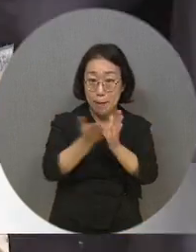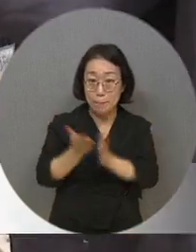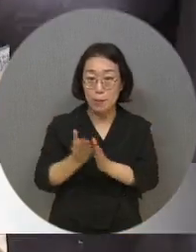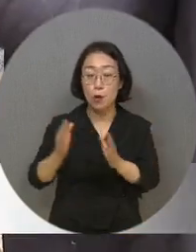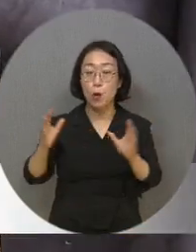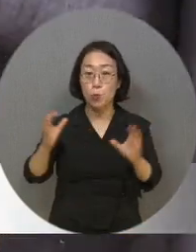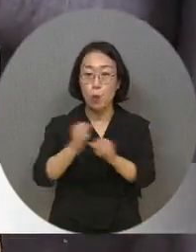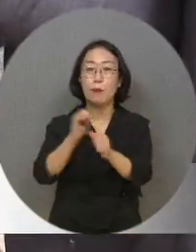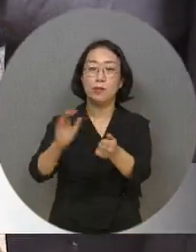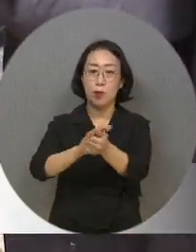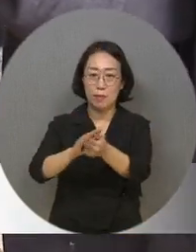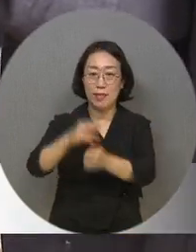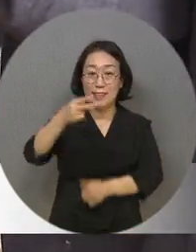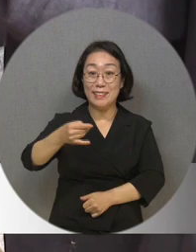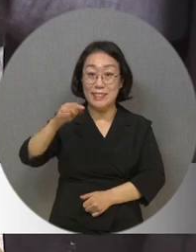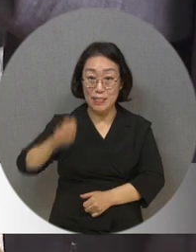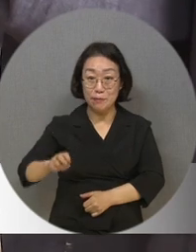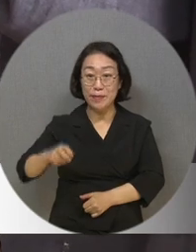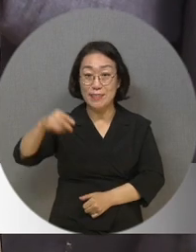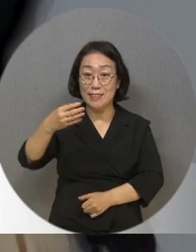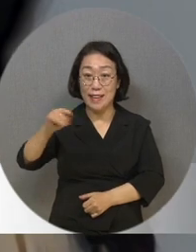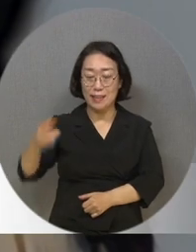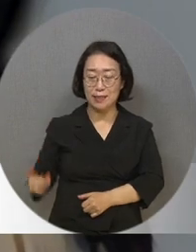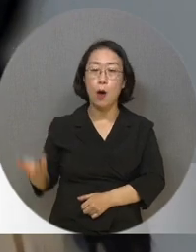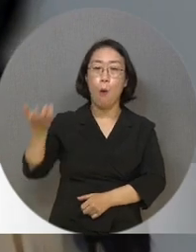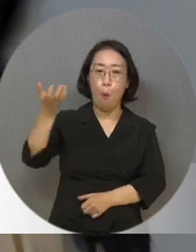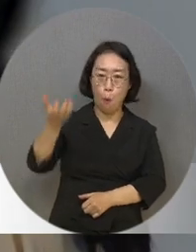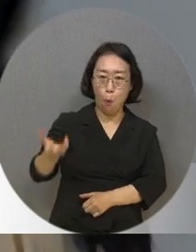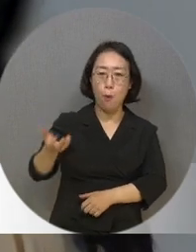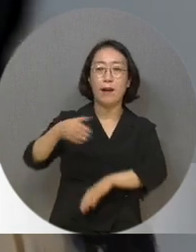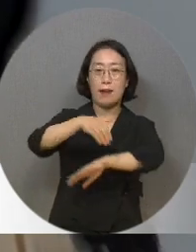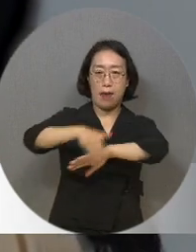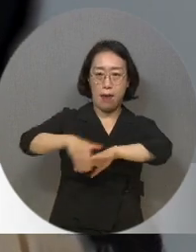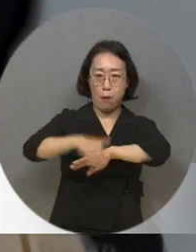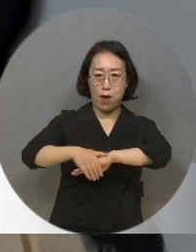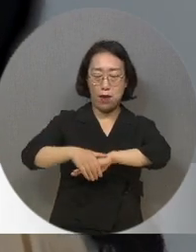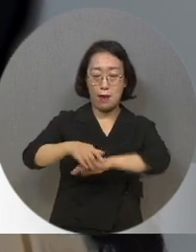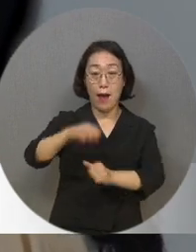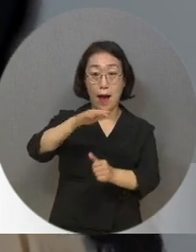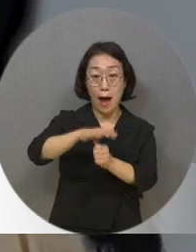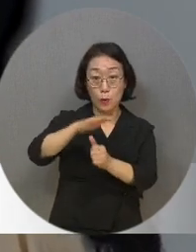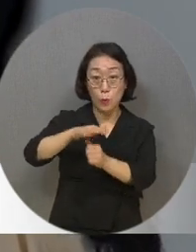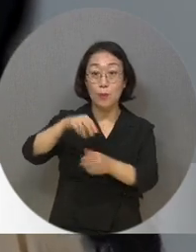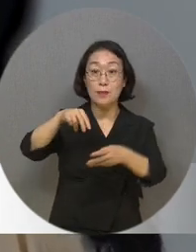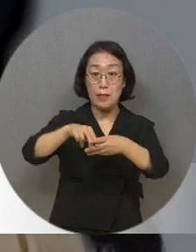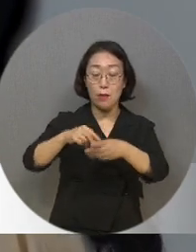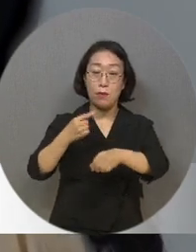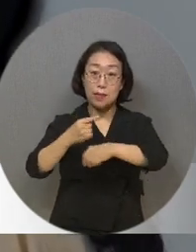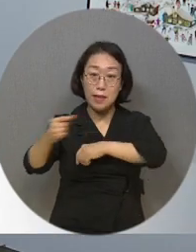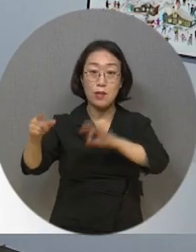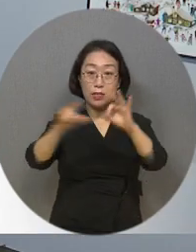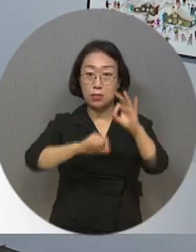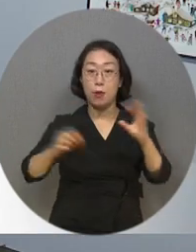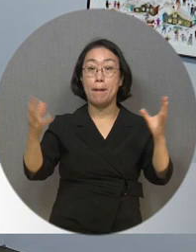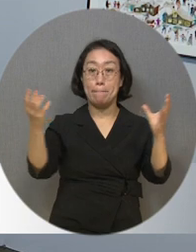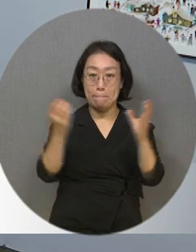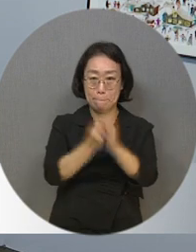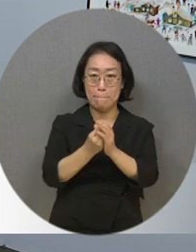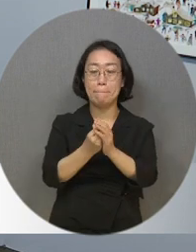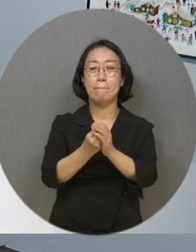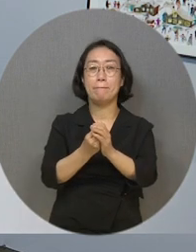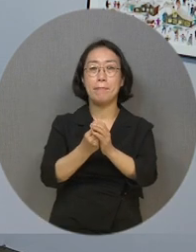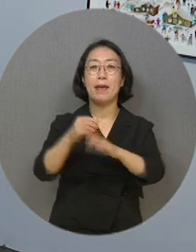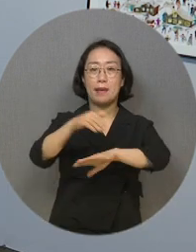서비스를 제공하는 드림스타트센터도 배치될 계획입니다. 해당 아동돌봄센터는 내년 10월에 준공될